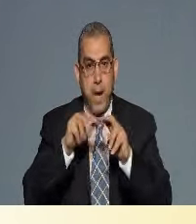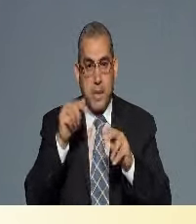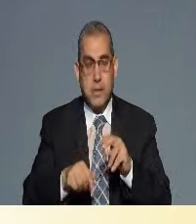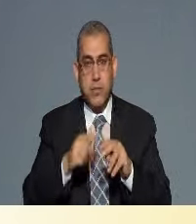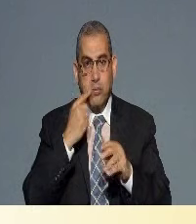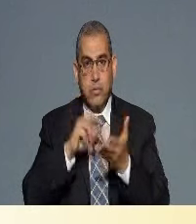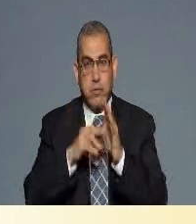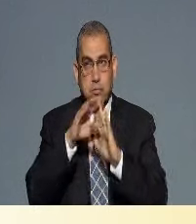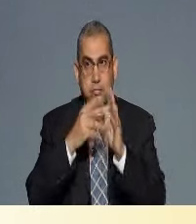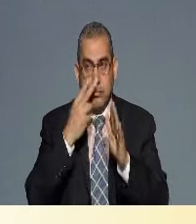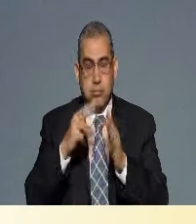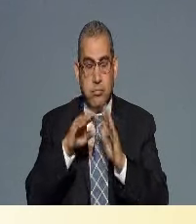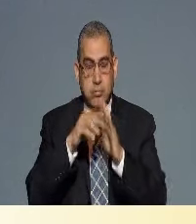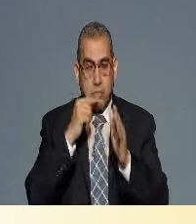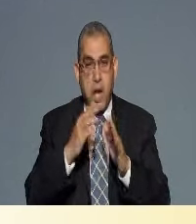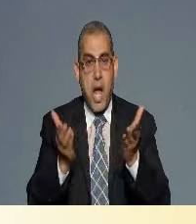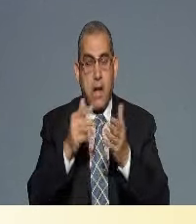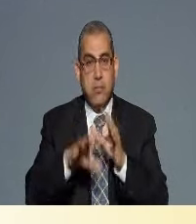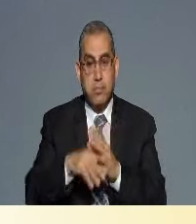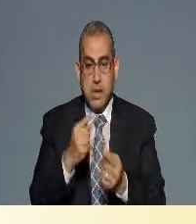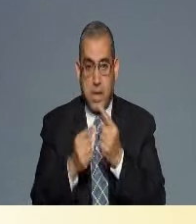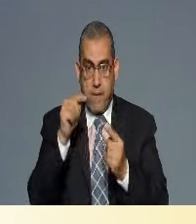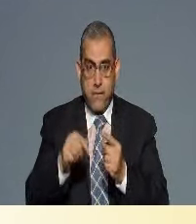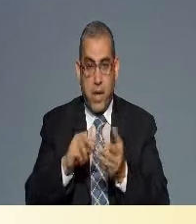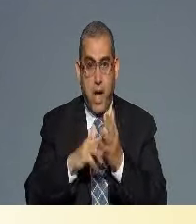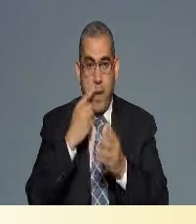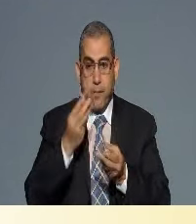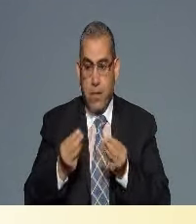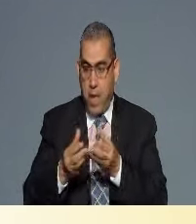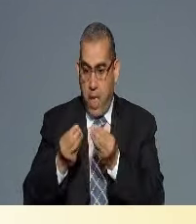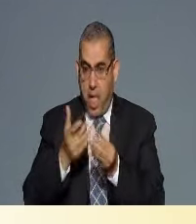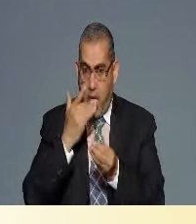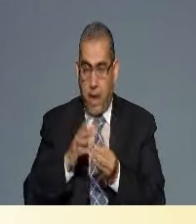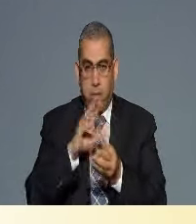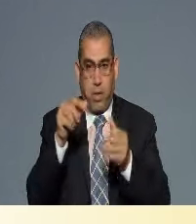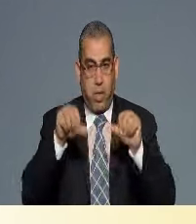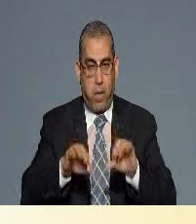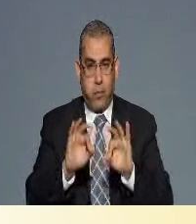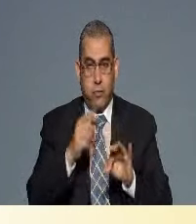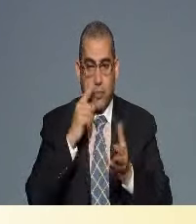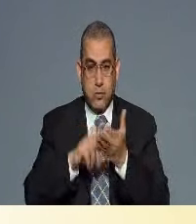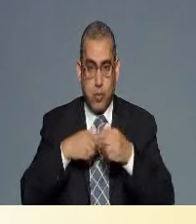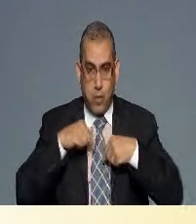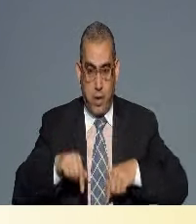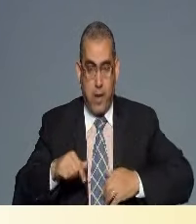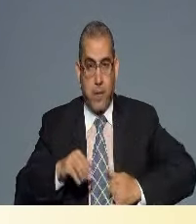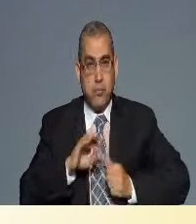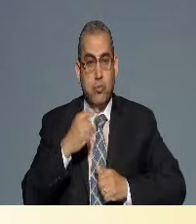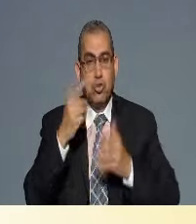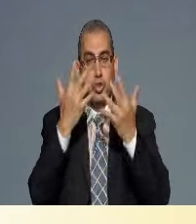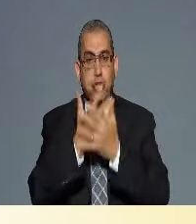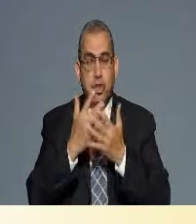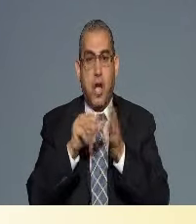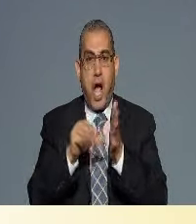والنظريات اللي موجوده ان اي تصنيع زراعي بدون ماده خام لا قيمه له. واحنا حاليا سيادتك بكثير من الشركات القطاع